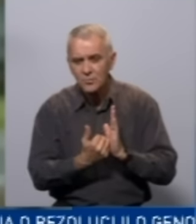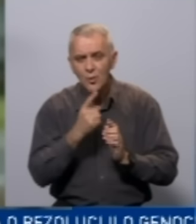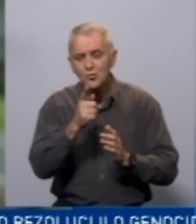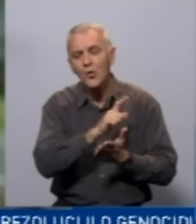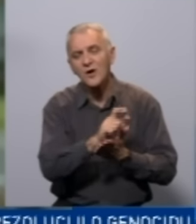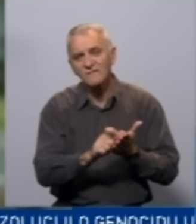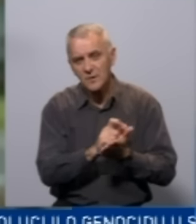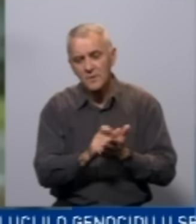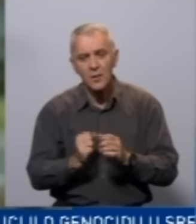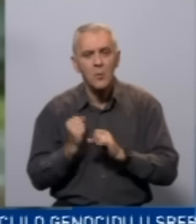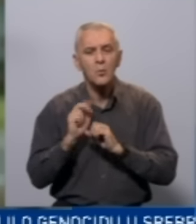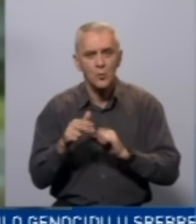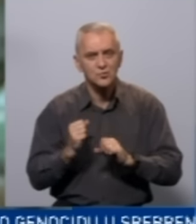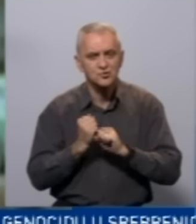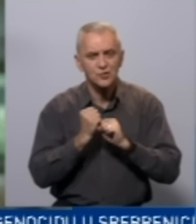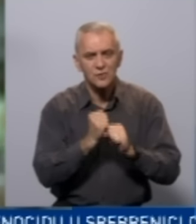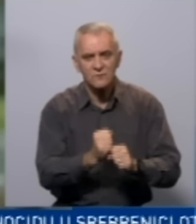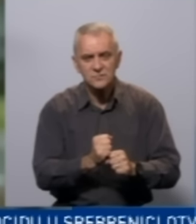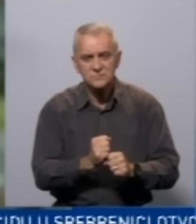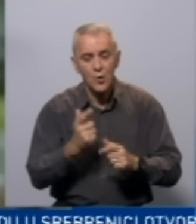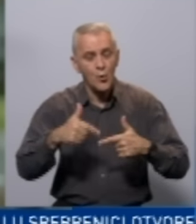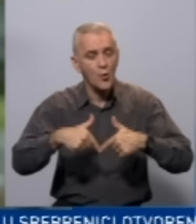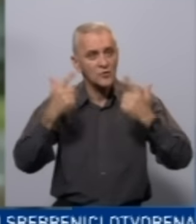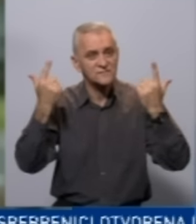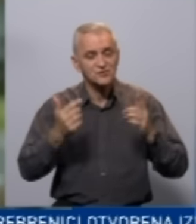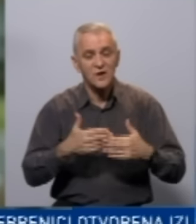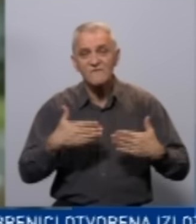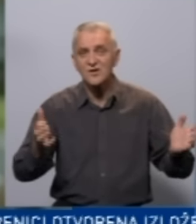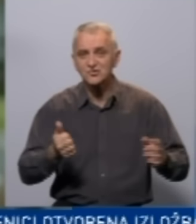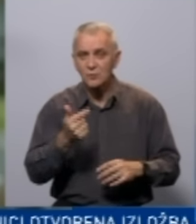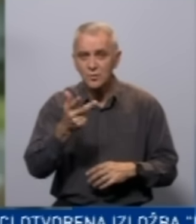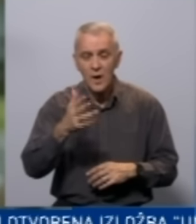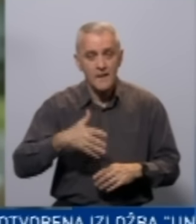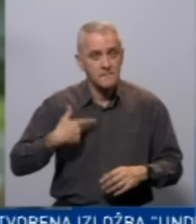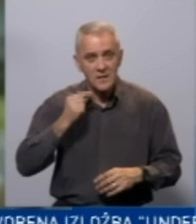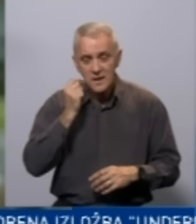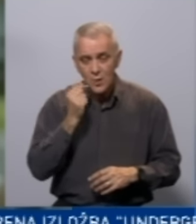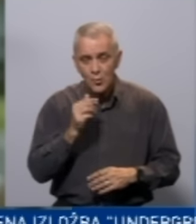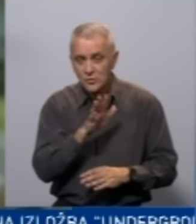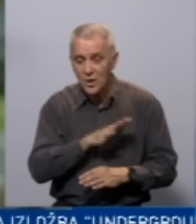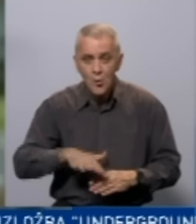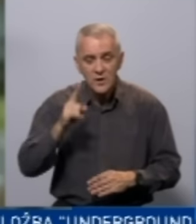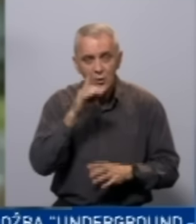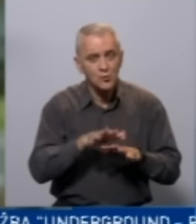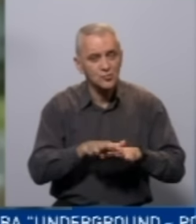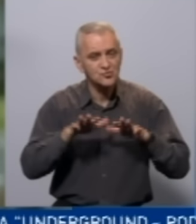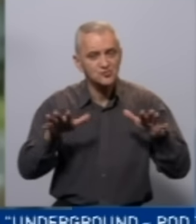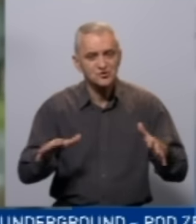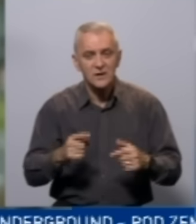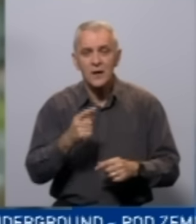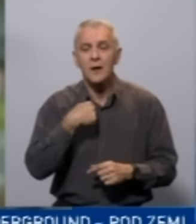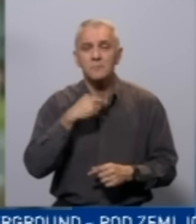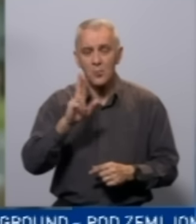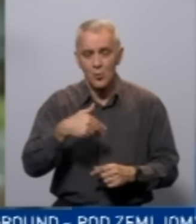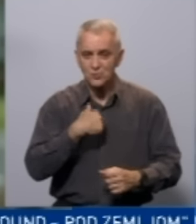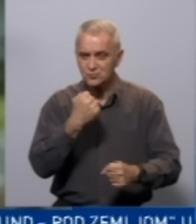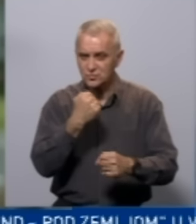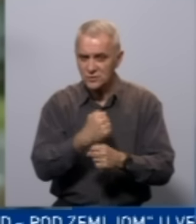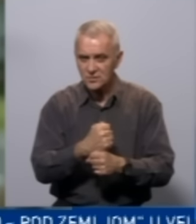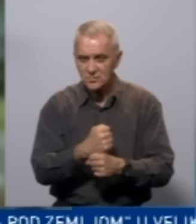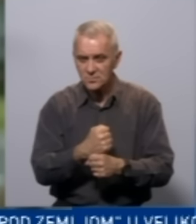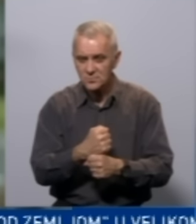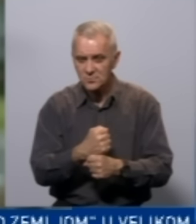vremenom može dovesti do toga osvještavanja većeg broja mladih ljudi i u regionu i šire i da onda možemo raditi na